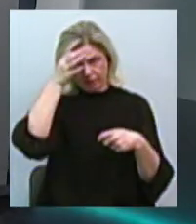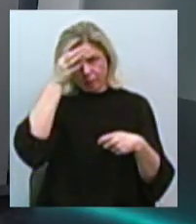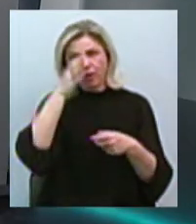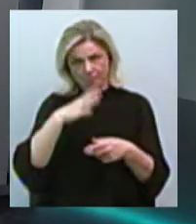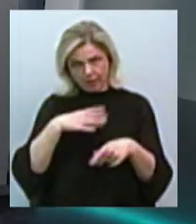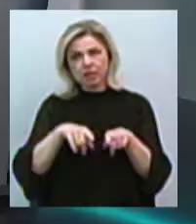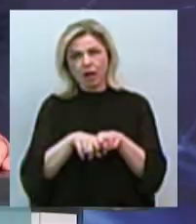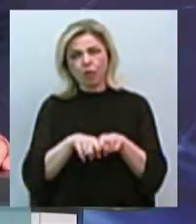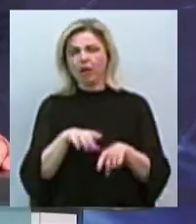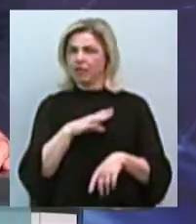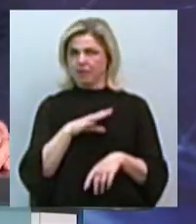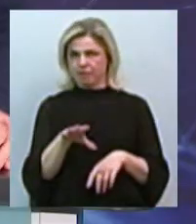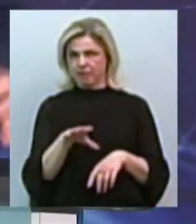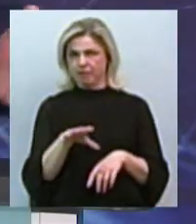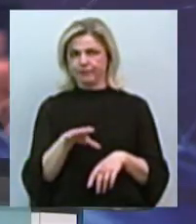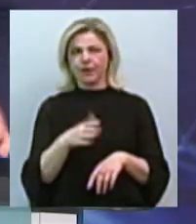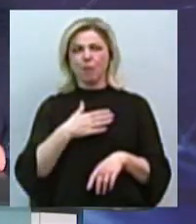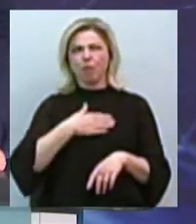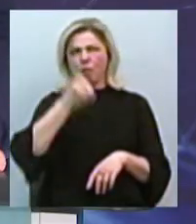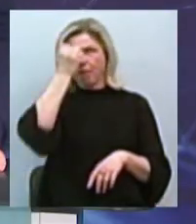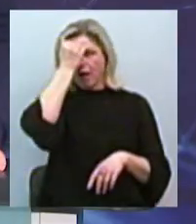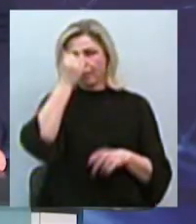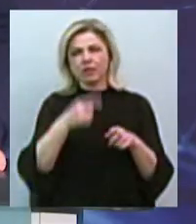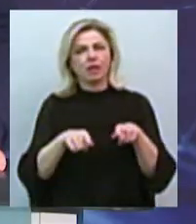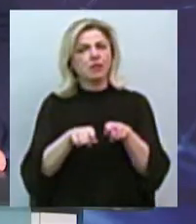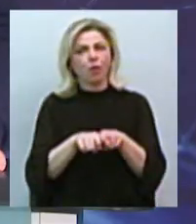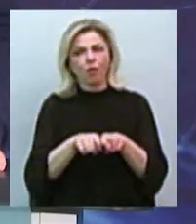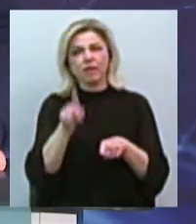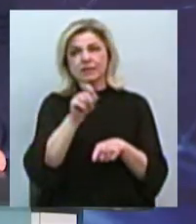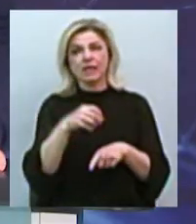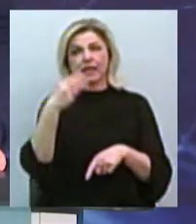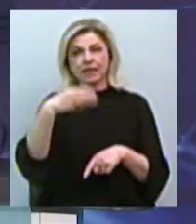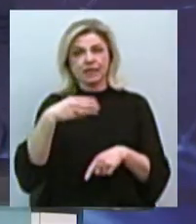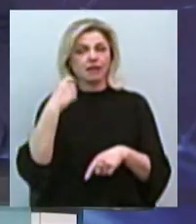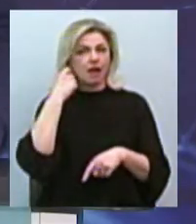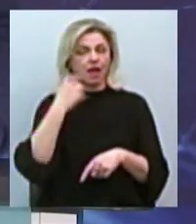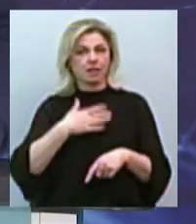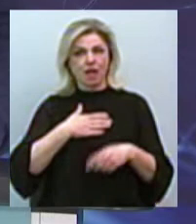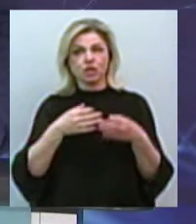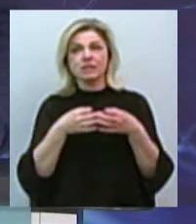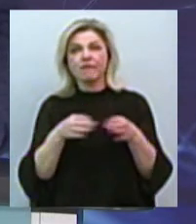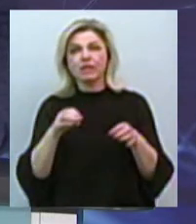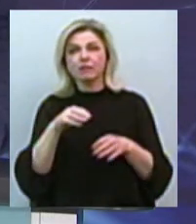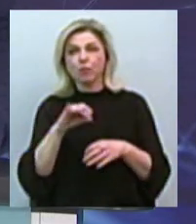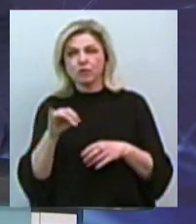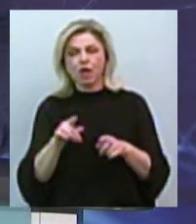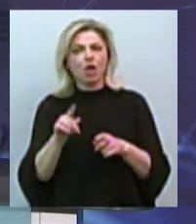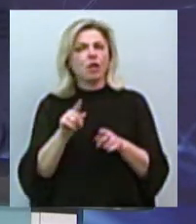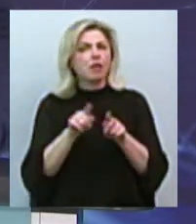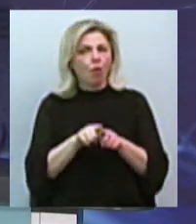моей памяти, особенно вот за эти 30 лет нашей независимости, ничего подобного не